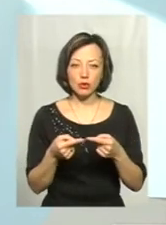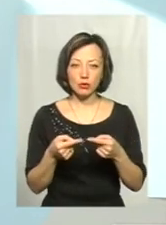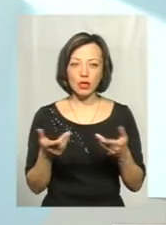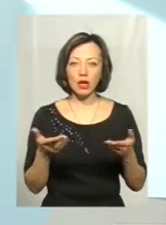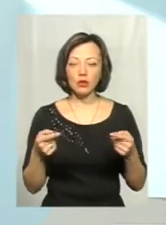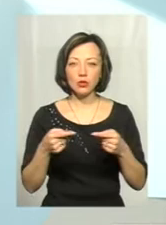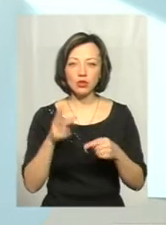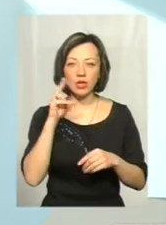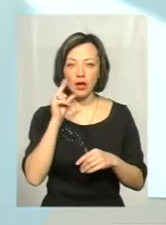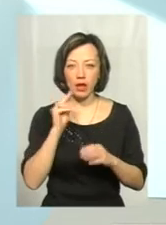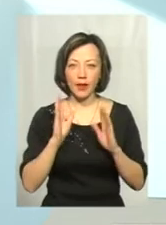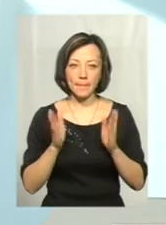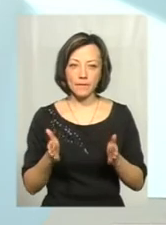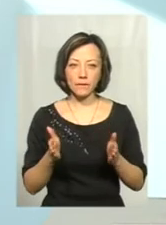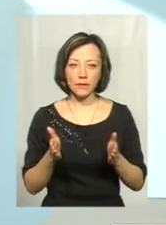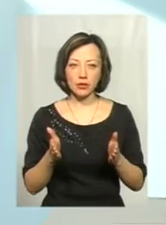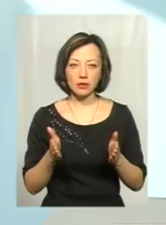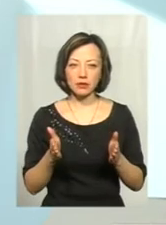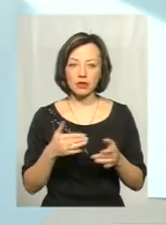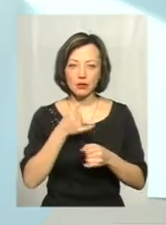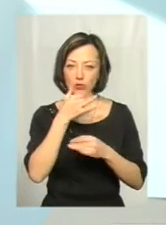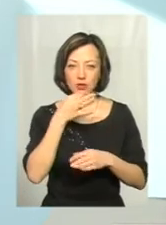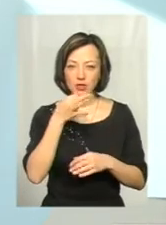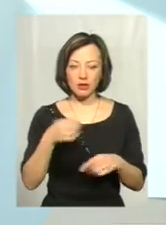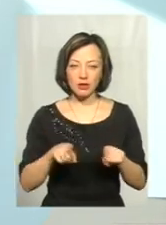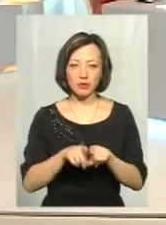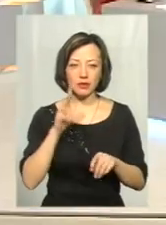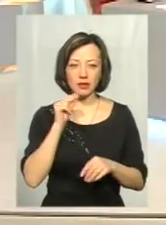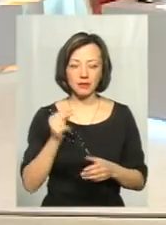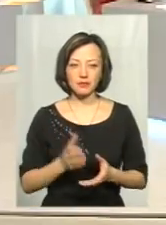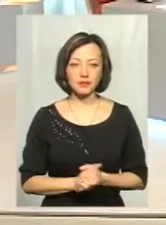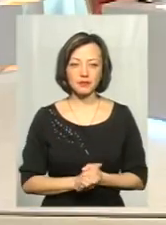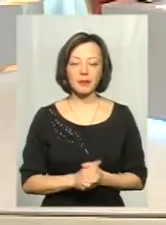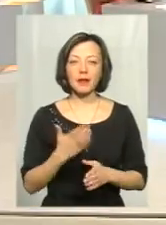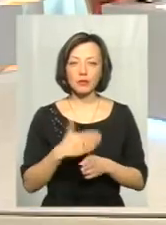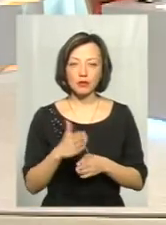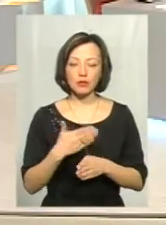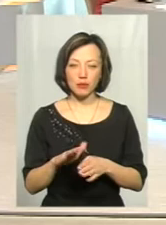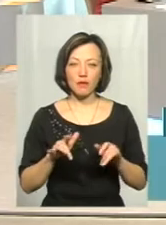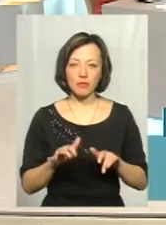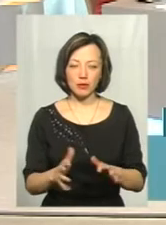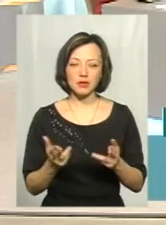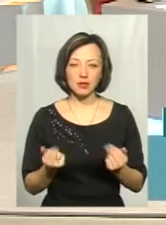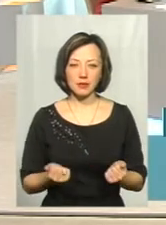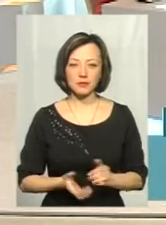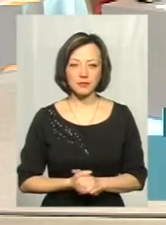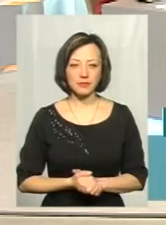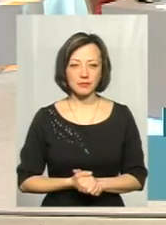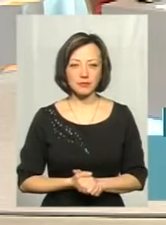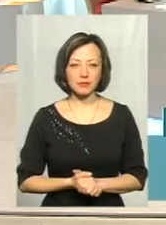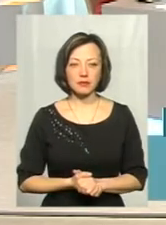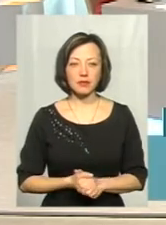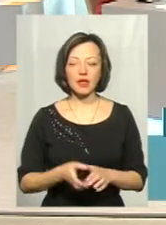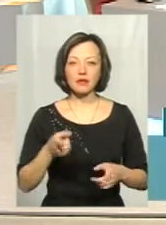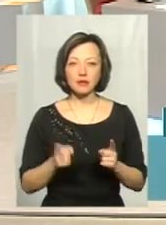яка точно дата буде, я не можу вам такого сказати. Тобто це поступовий процес? Це поступовий процес, і воно,